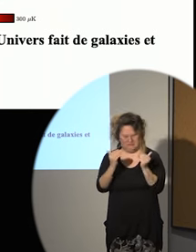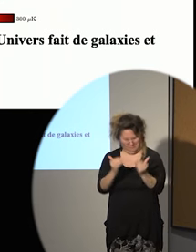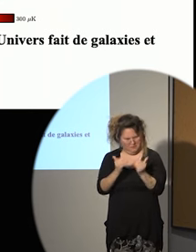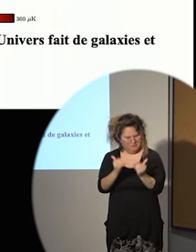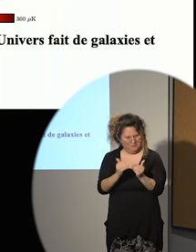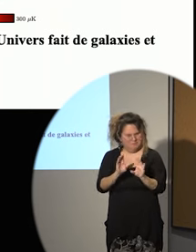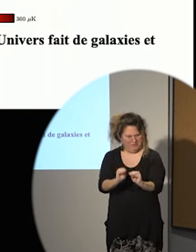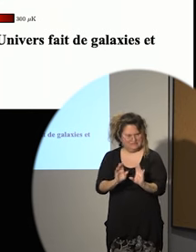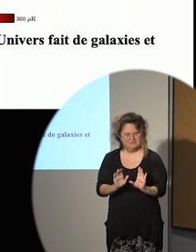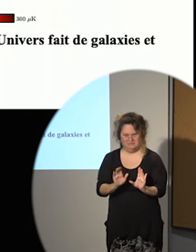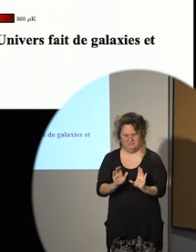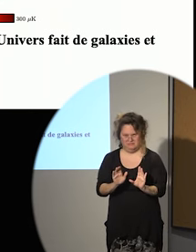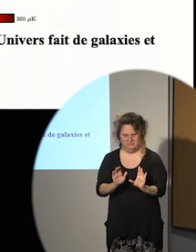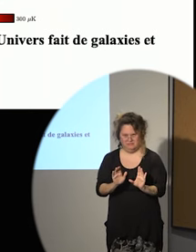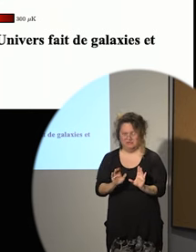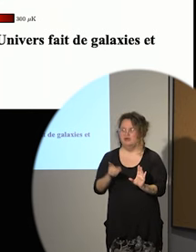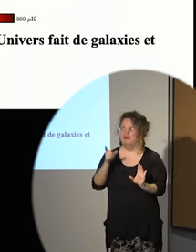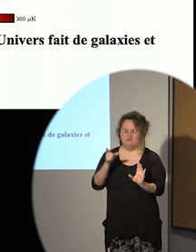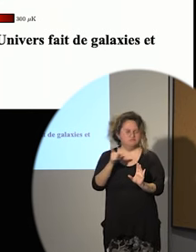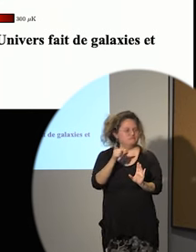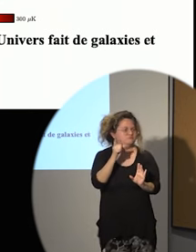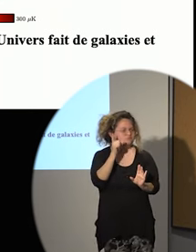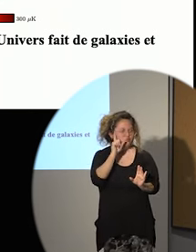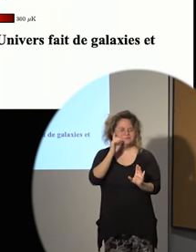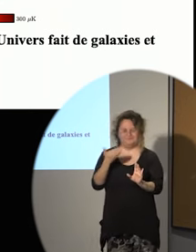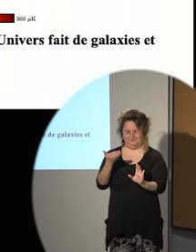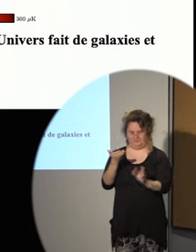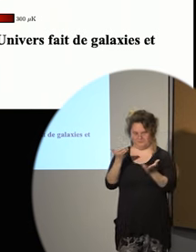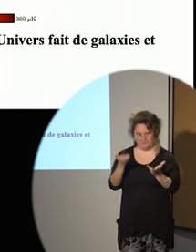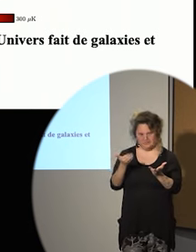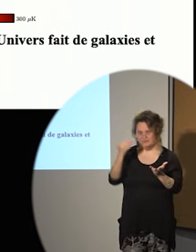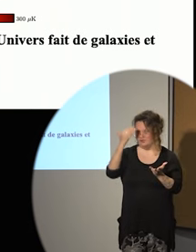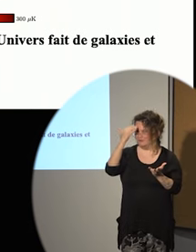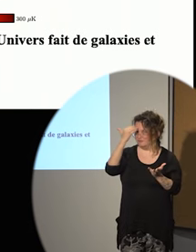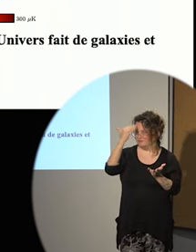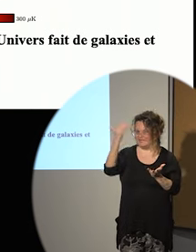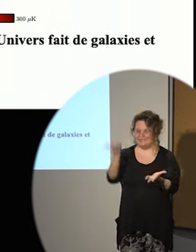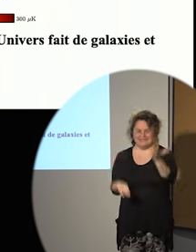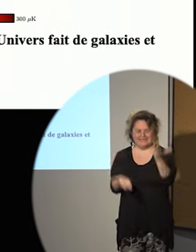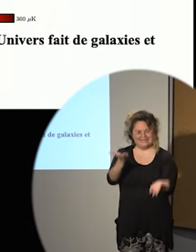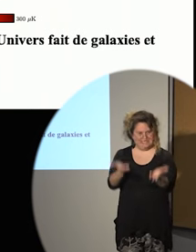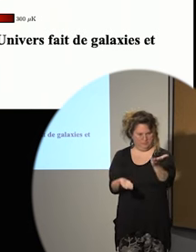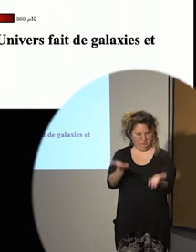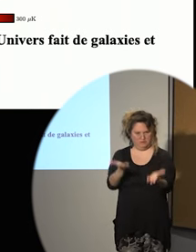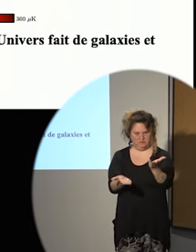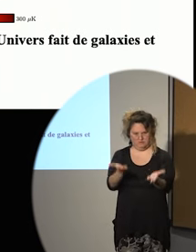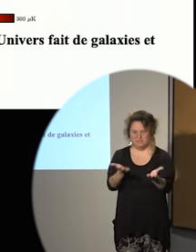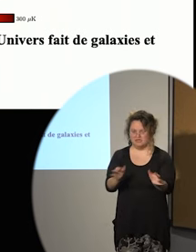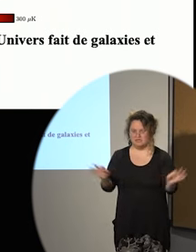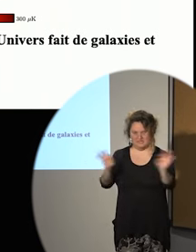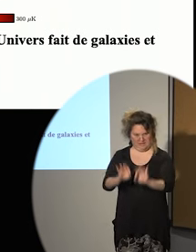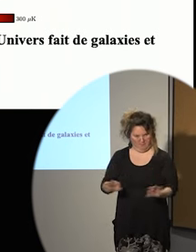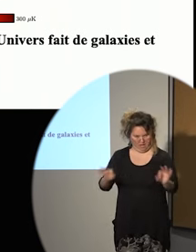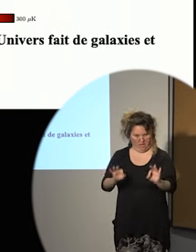problème, c'est que tant qu'un système ne peut pas être à l'équilibre, lui va être affecté par